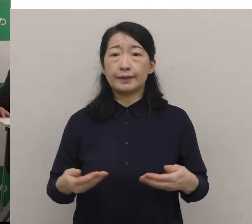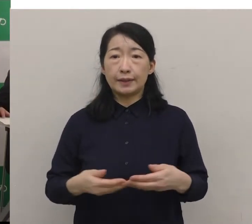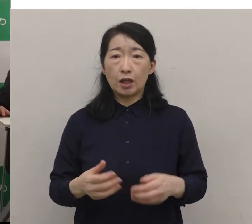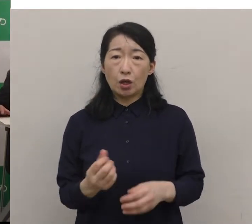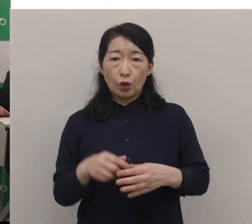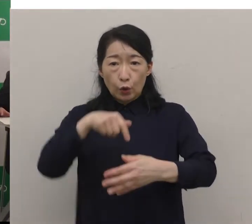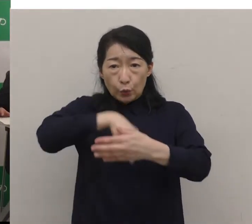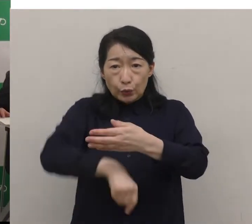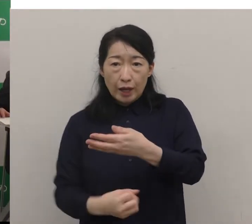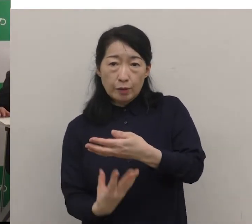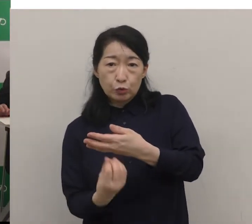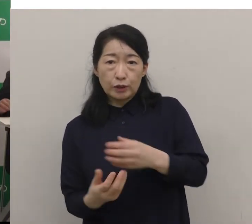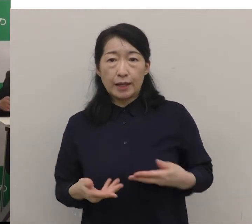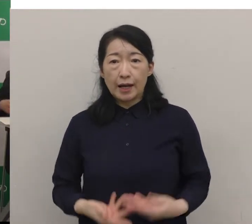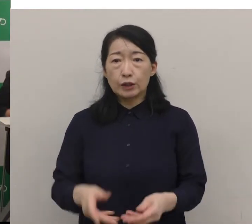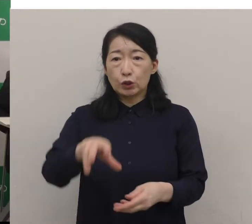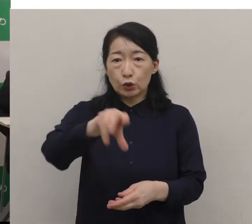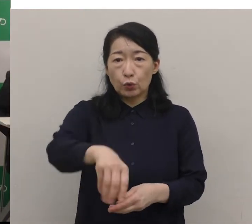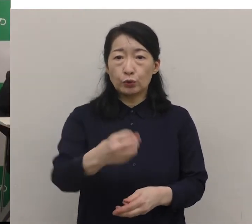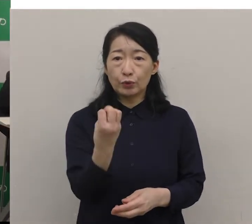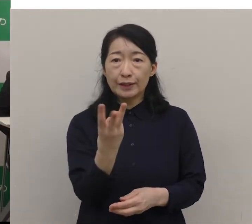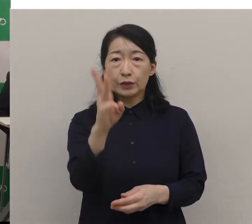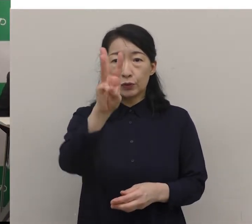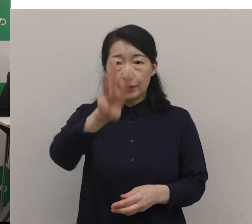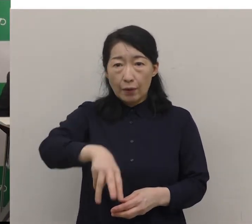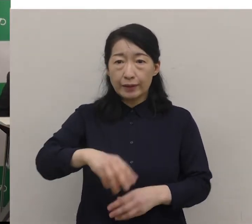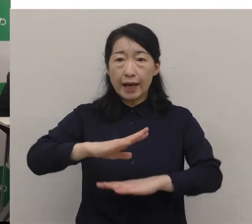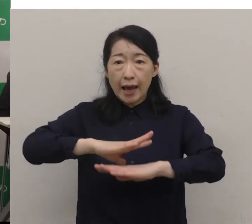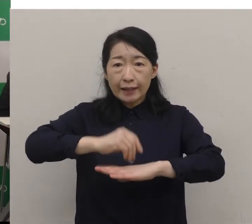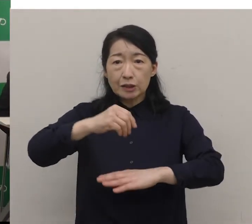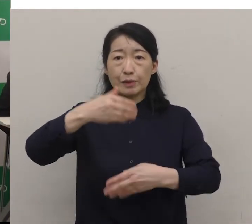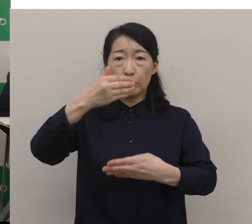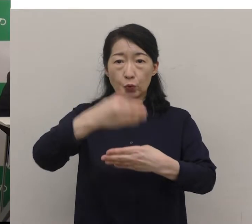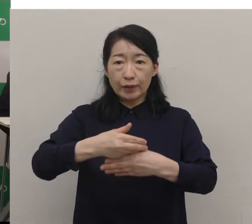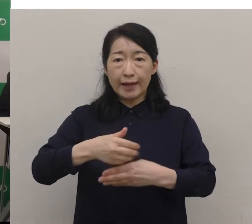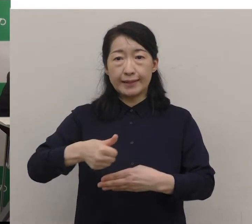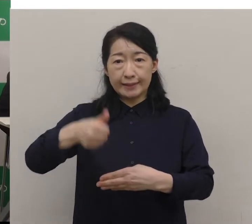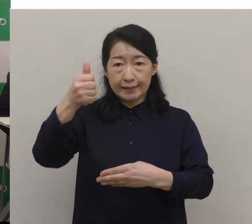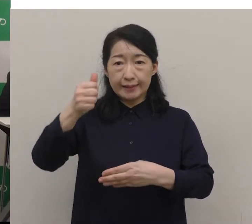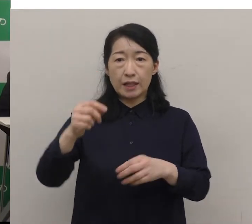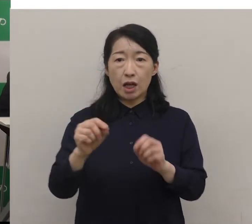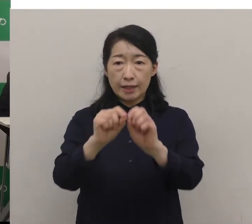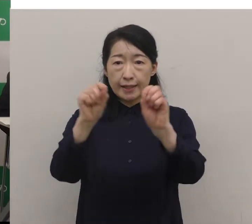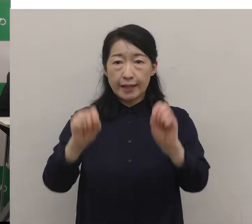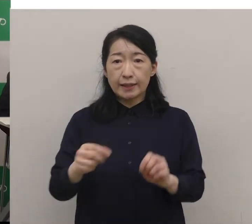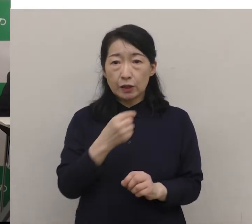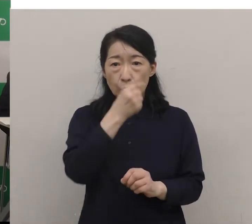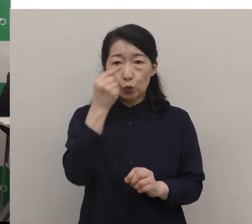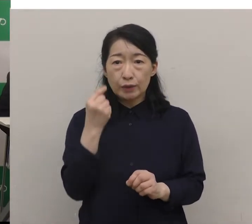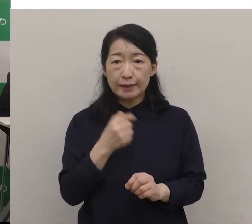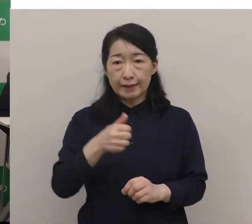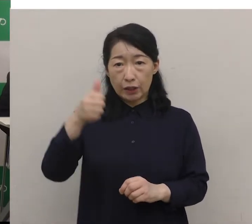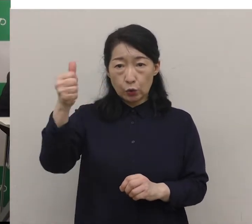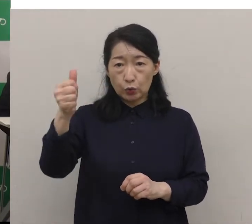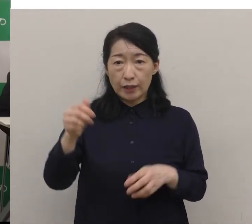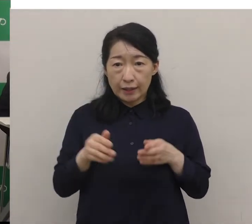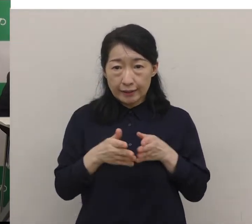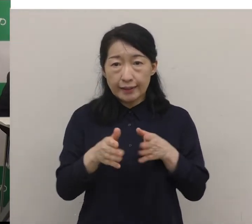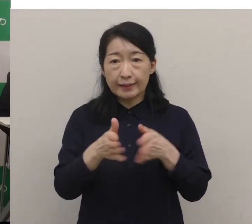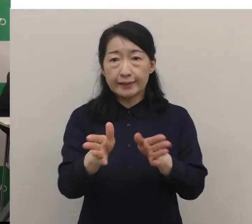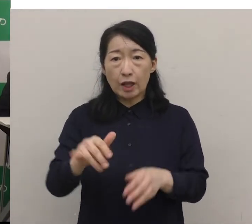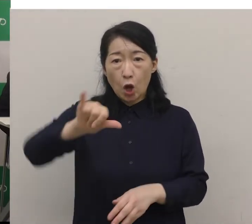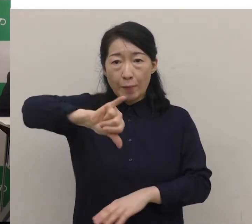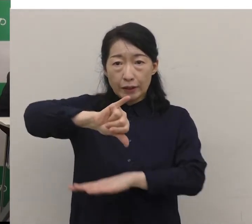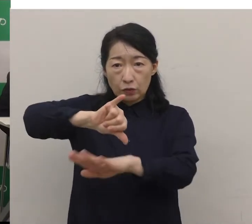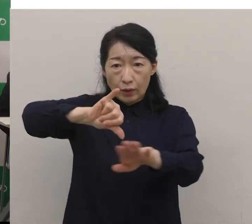汁茶発祥の地である菊川市には初代静岡県知事の関口孝之さんにより開拓された牧